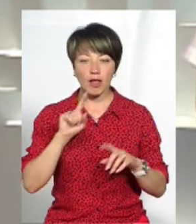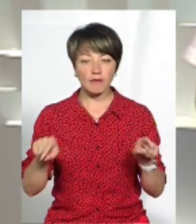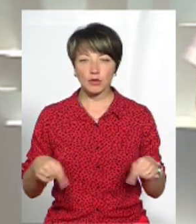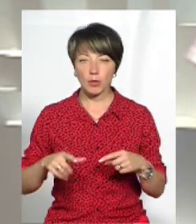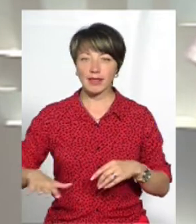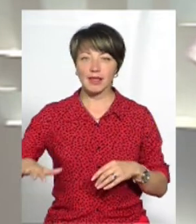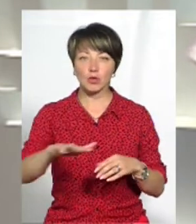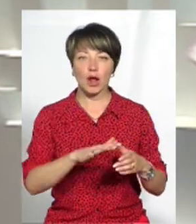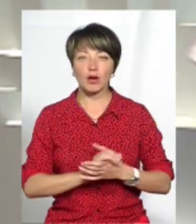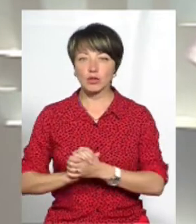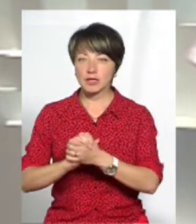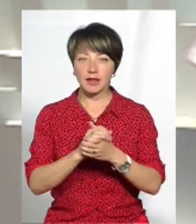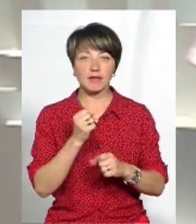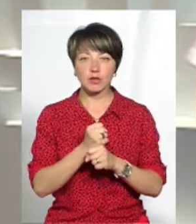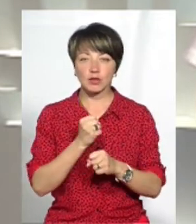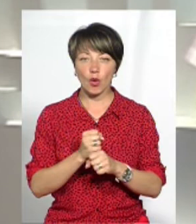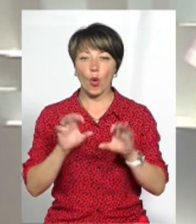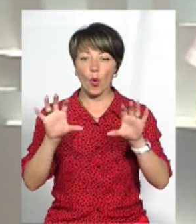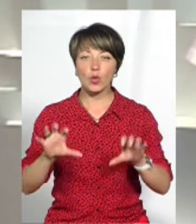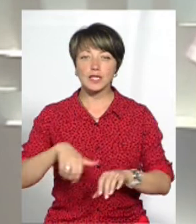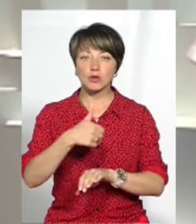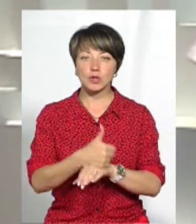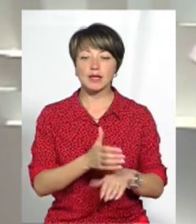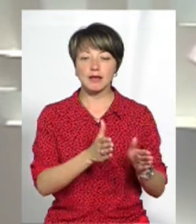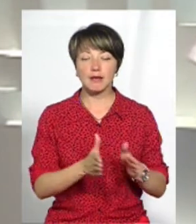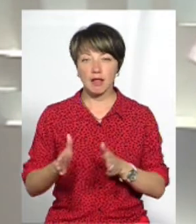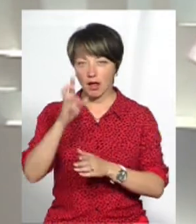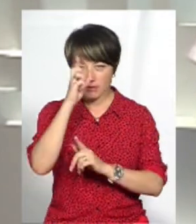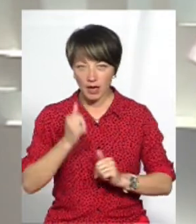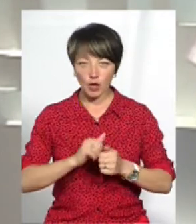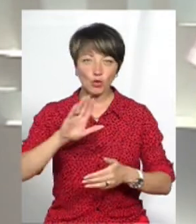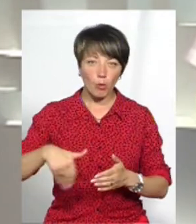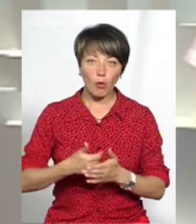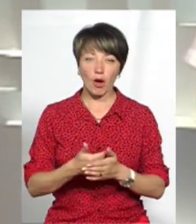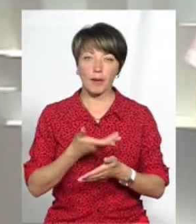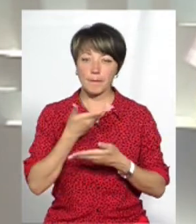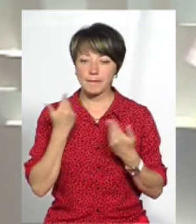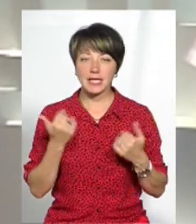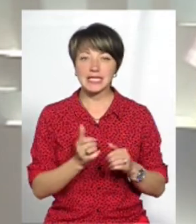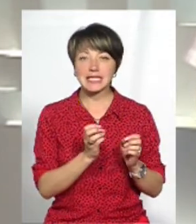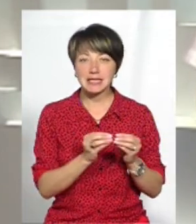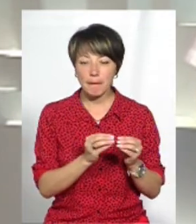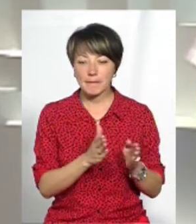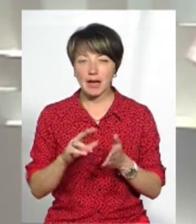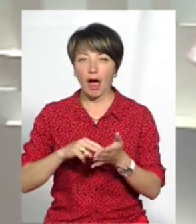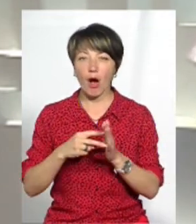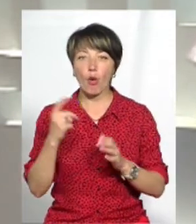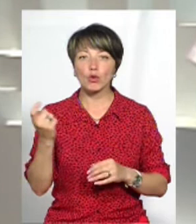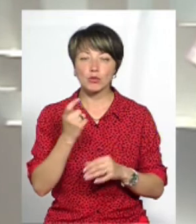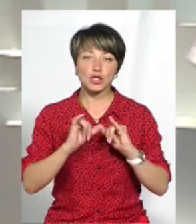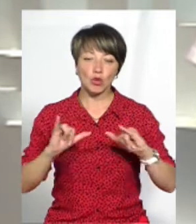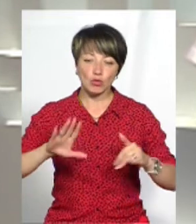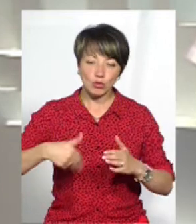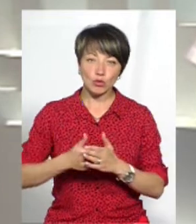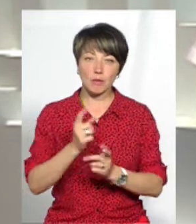територіальну цілісність, не наведемо конституційний лад в країні, допоки ми не забезпечимо стабільний економічний розвиток, до тих